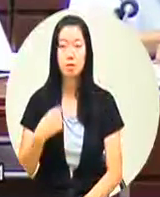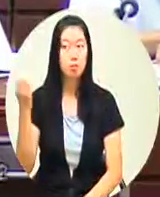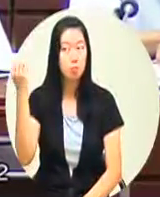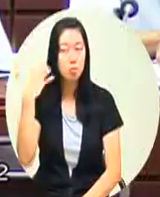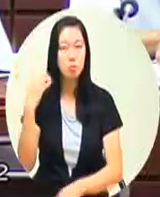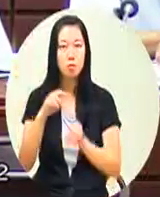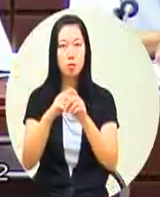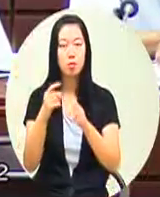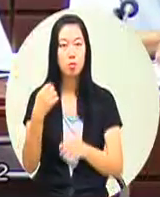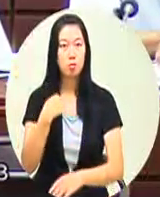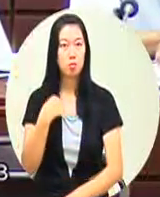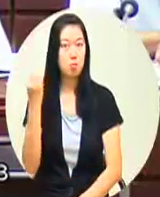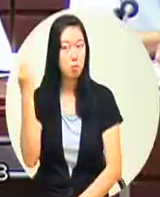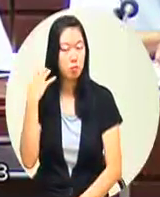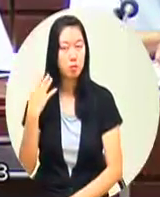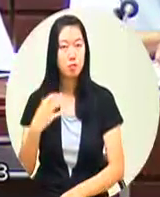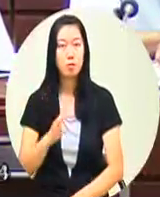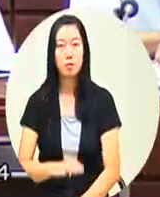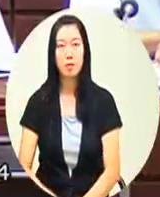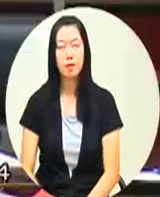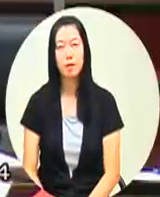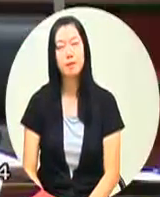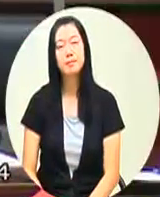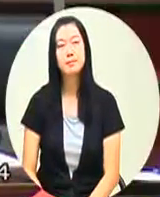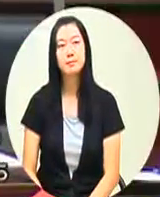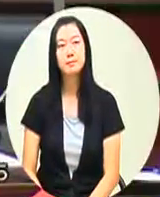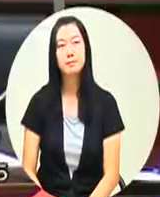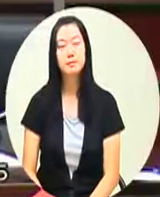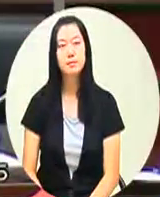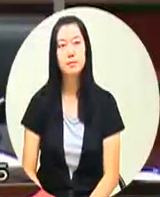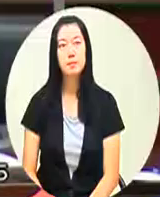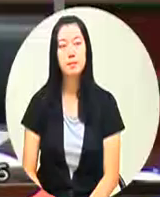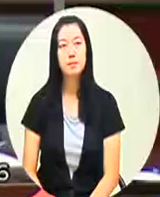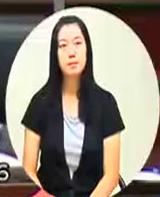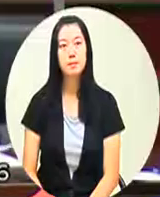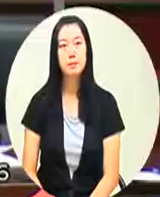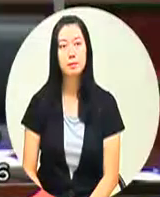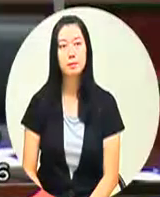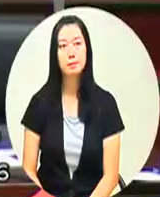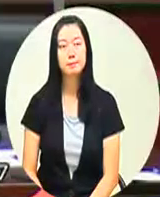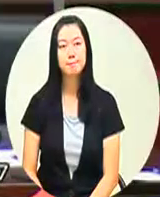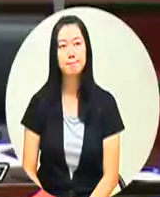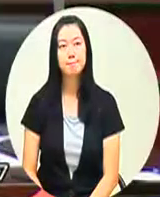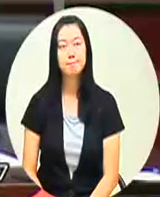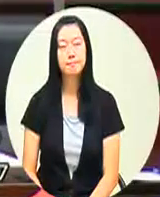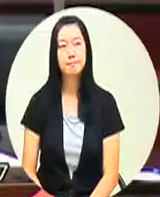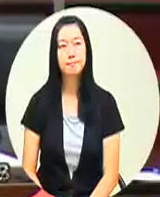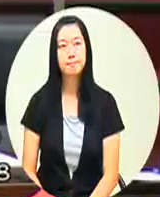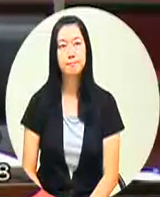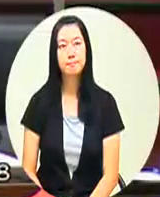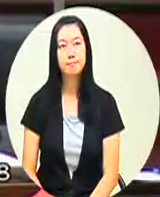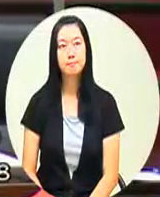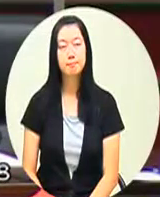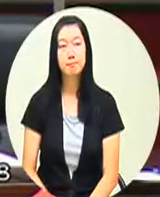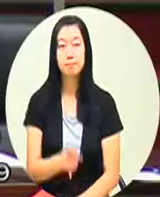料哈，来，你们那个好，你请坐。你请坐，胡科长，